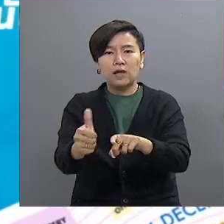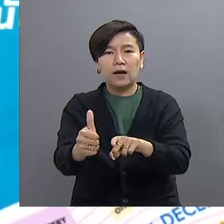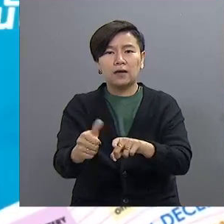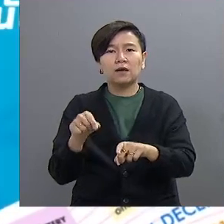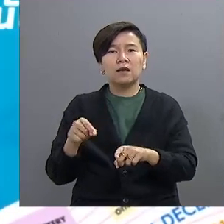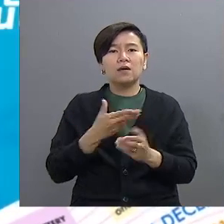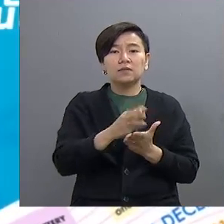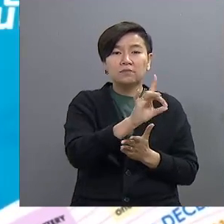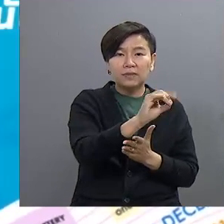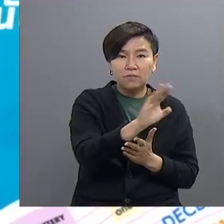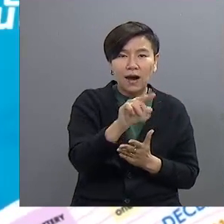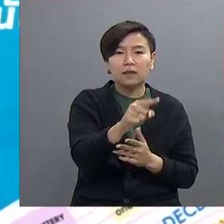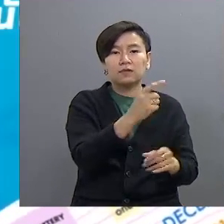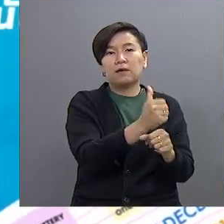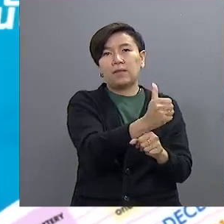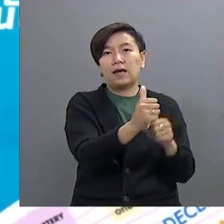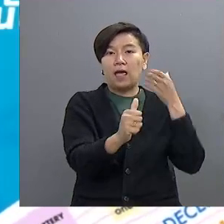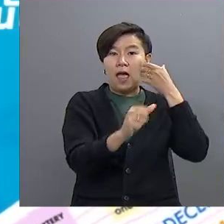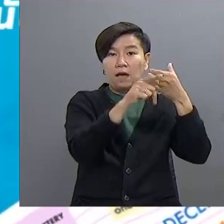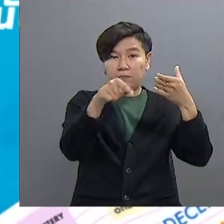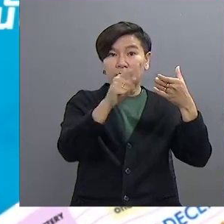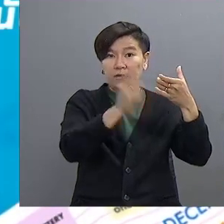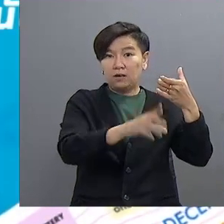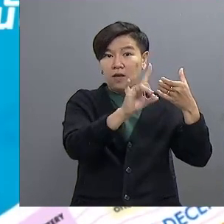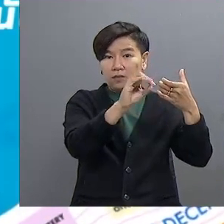เถียงเพราะว่ามันซื้อได้80บาทจริงๆนะคะแต่